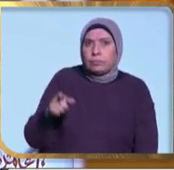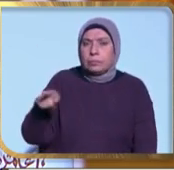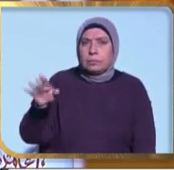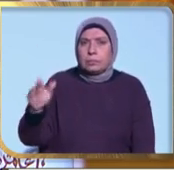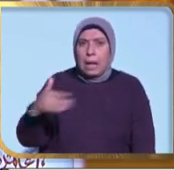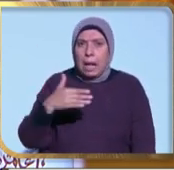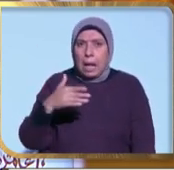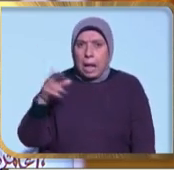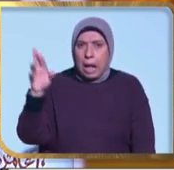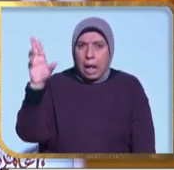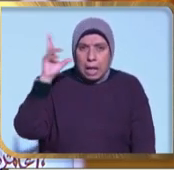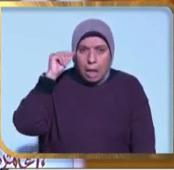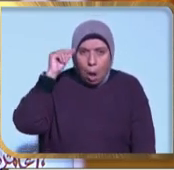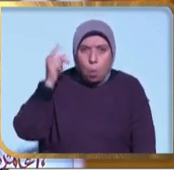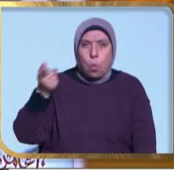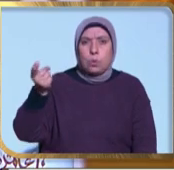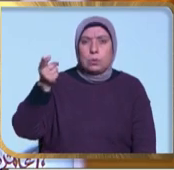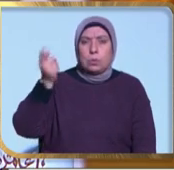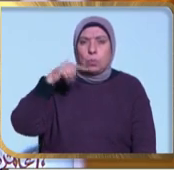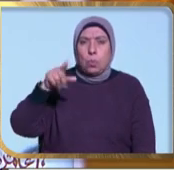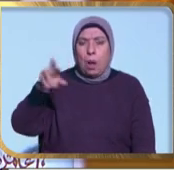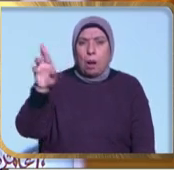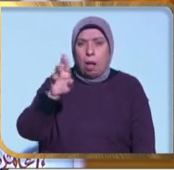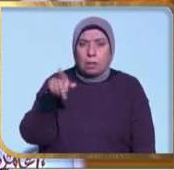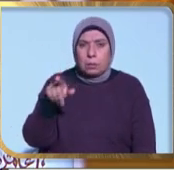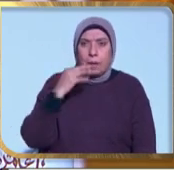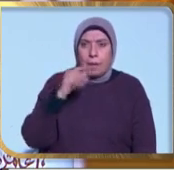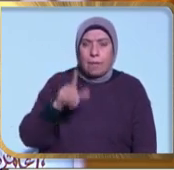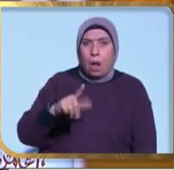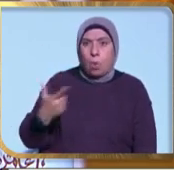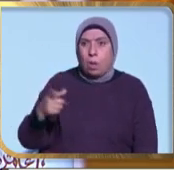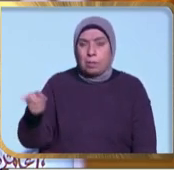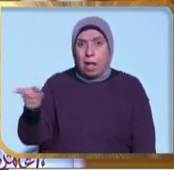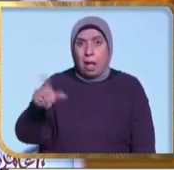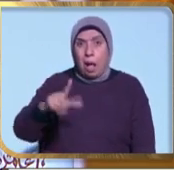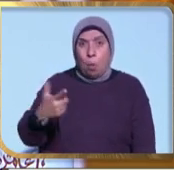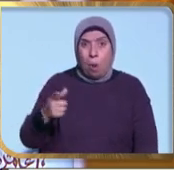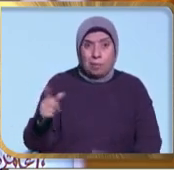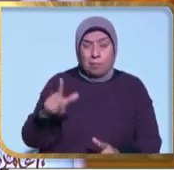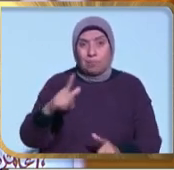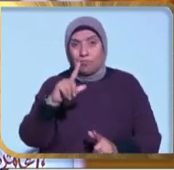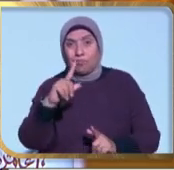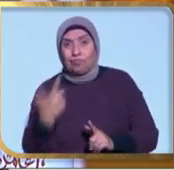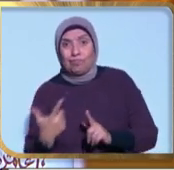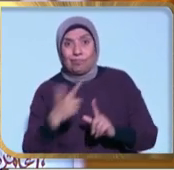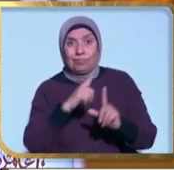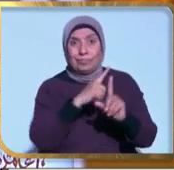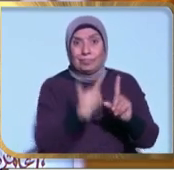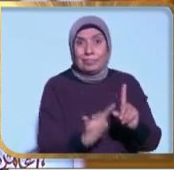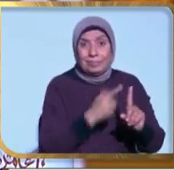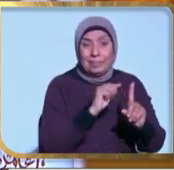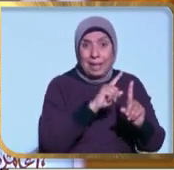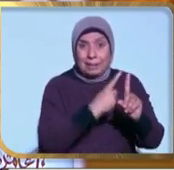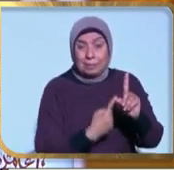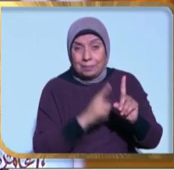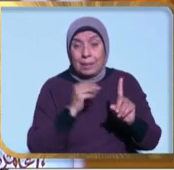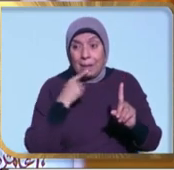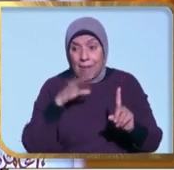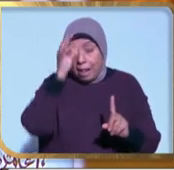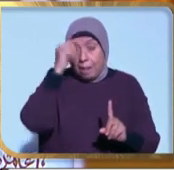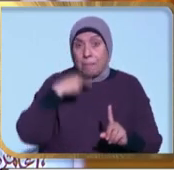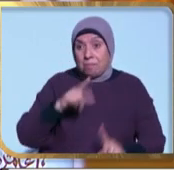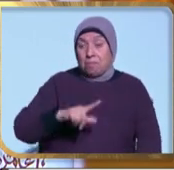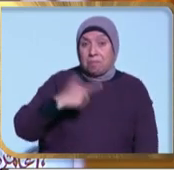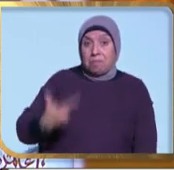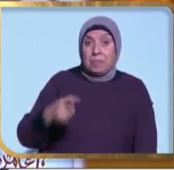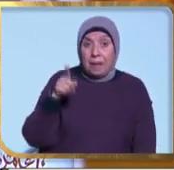اولياء بعضهم اولياء بعض ومن يتولهم منكم فانه منهم ان الله